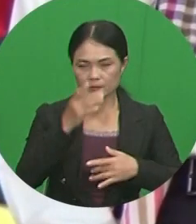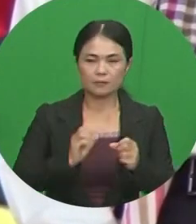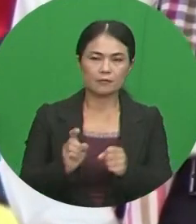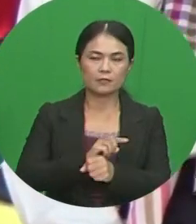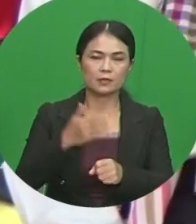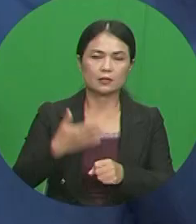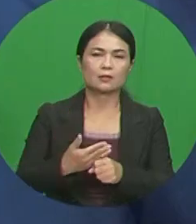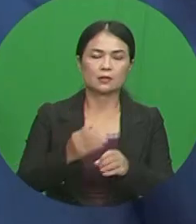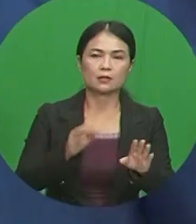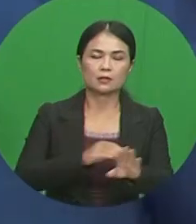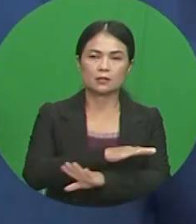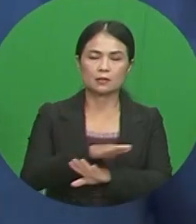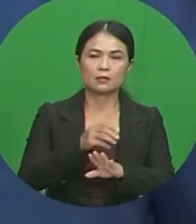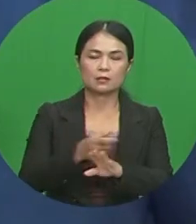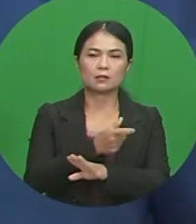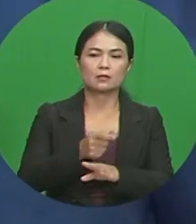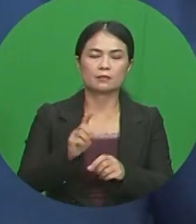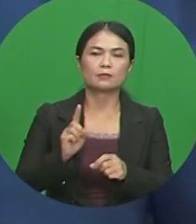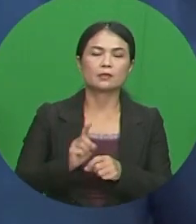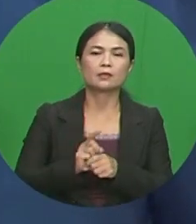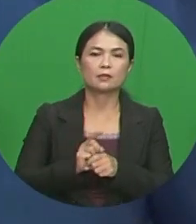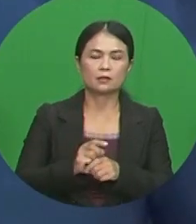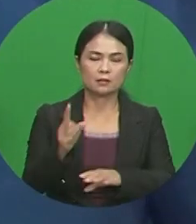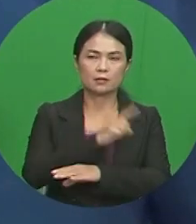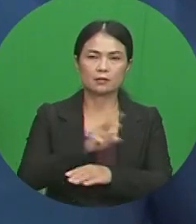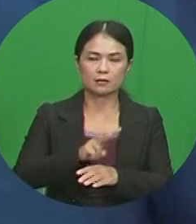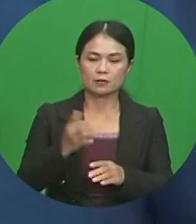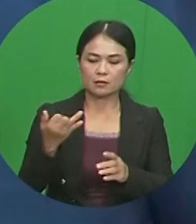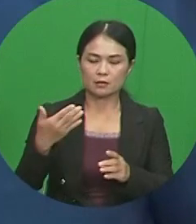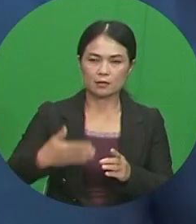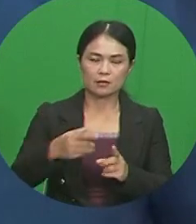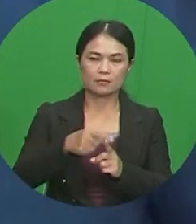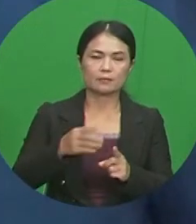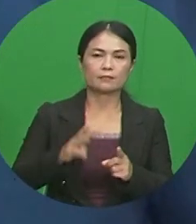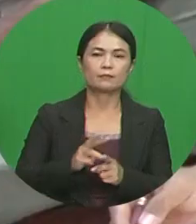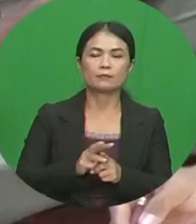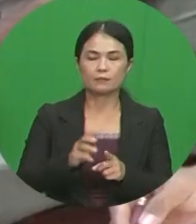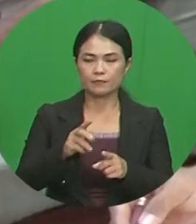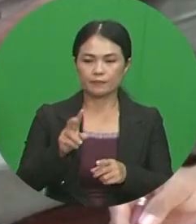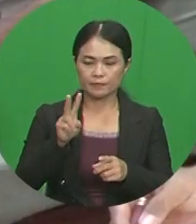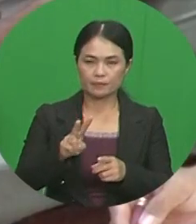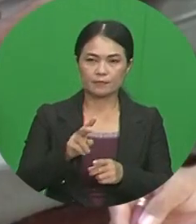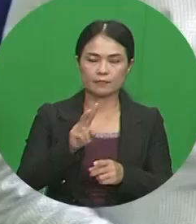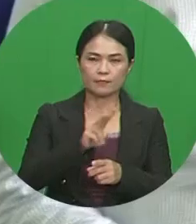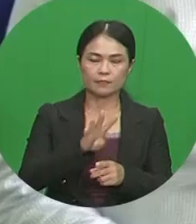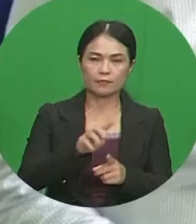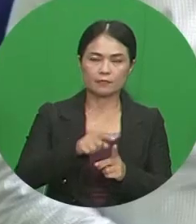ហើយក្នុងសកម្មភាពយុទ្ធនាការប្រយុទ្ធប្រឆាំងជំងឺកូវីដ-19 ក្នុងស្រុកលើកដែកដោយលើកទី 1 កាលពីថ្ងៃទី 29 ខែមីនាលើកទី 2 ថ្ងៃទី